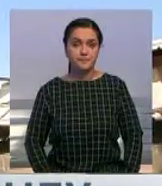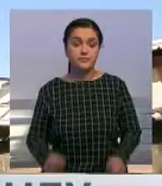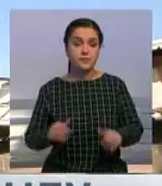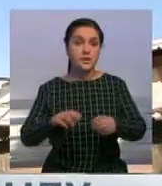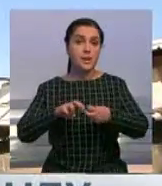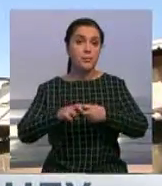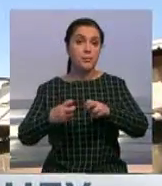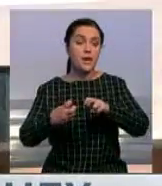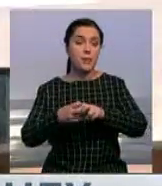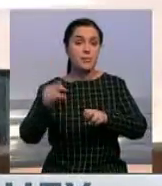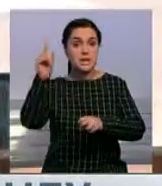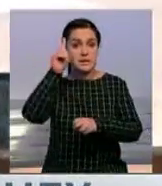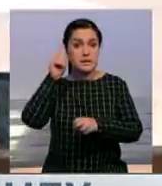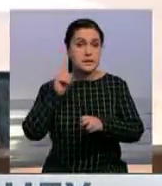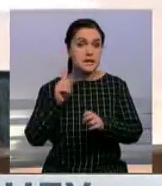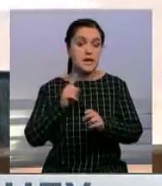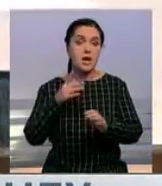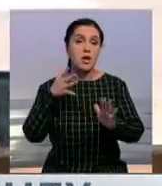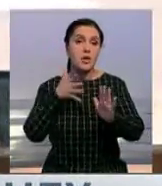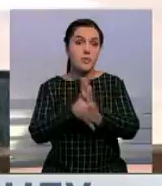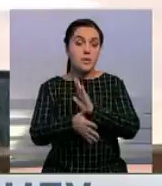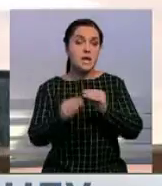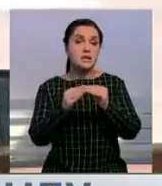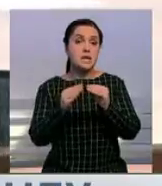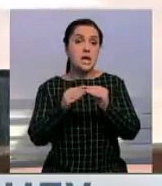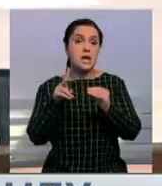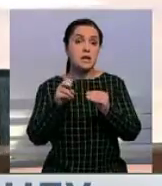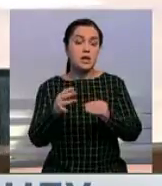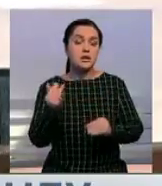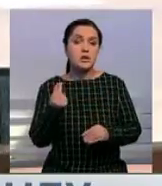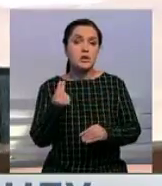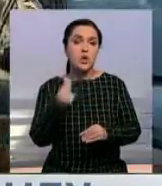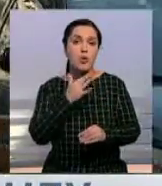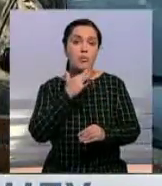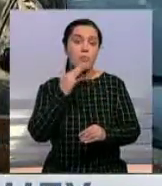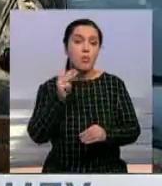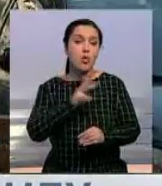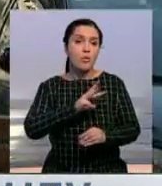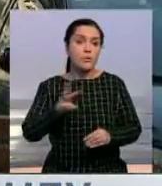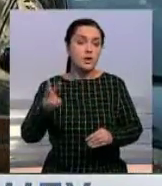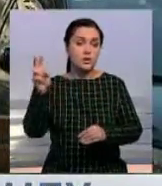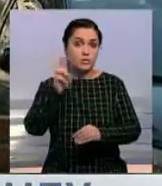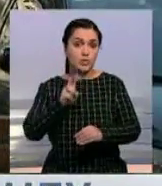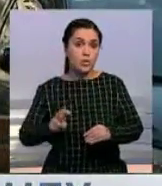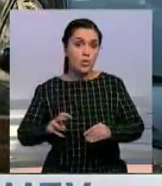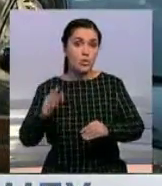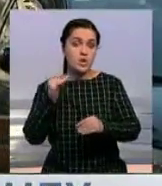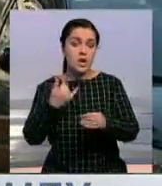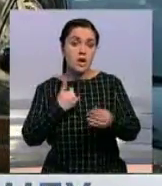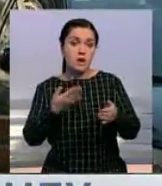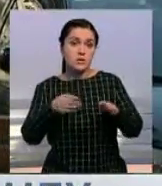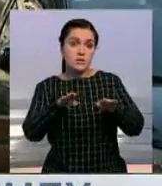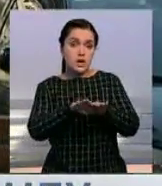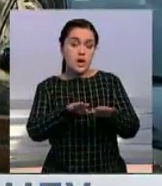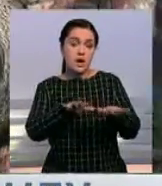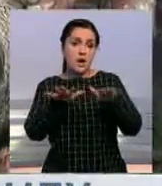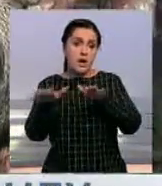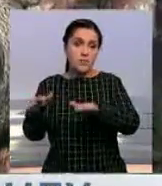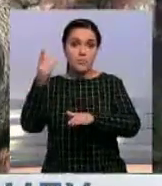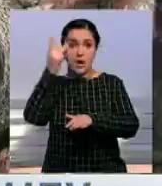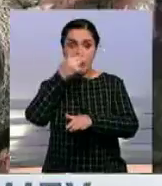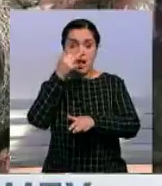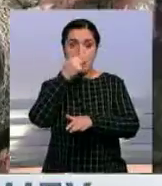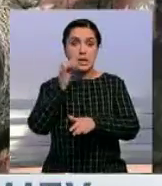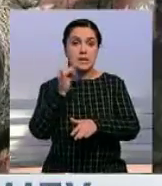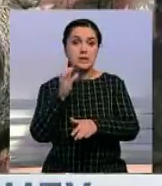проблемы у израильского правительства ушло 10 лет и сотни миллионов долларов. Сначала, чтобы прекратить доступ африканских нелегалов в Израиль, которые прибывали из